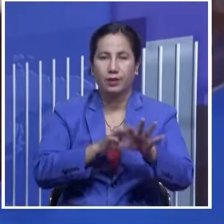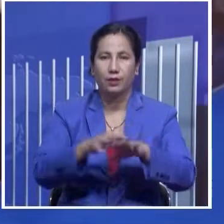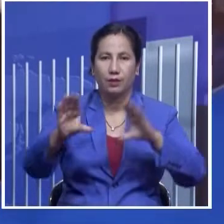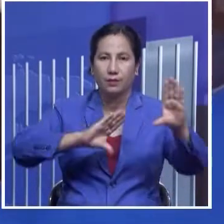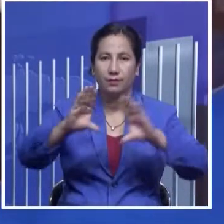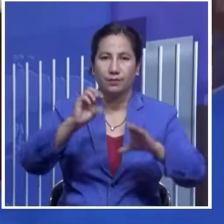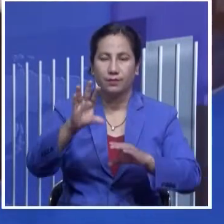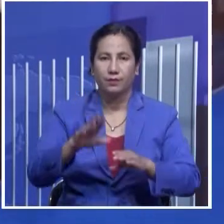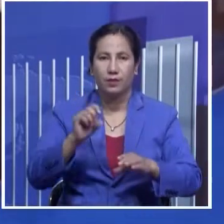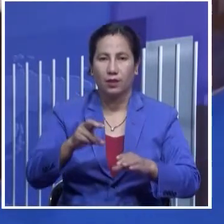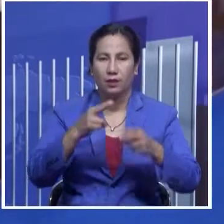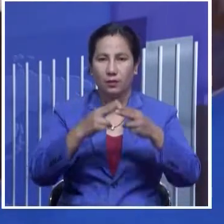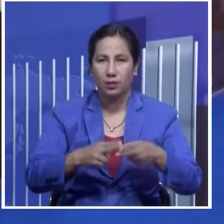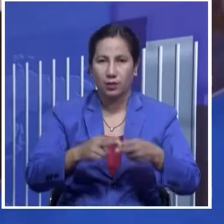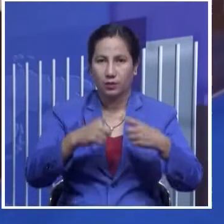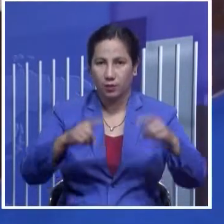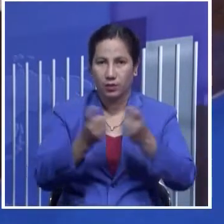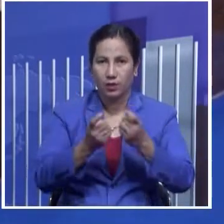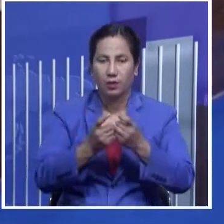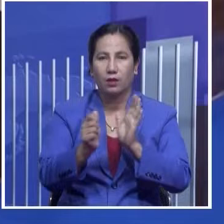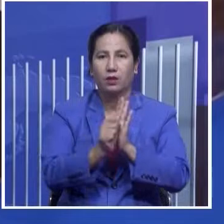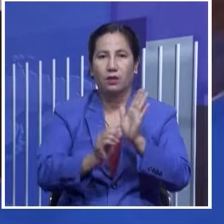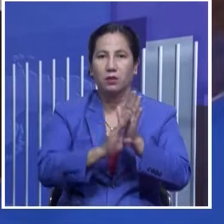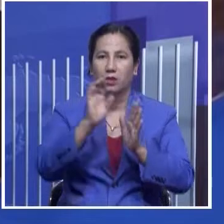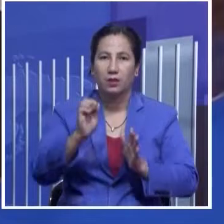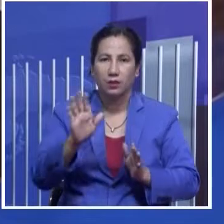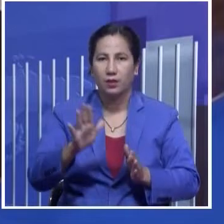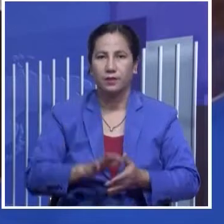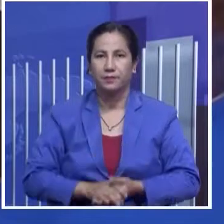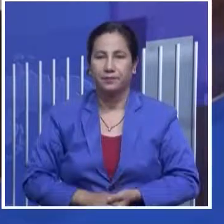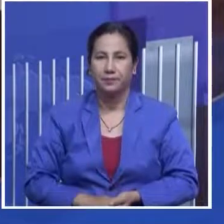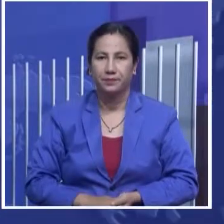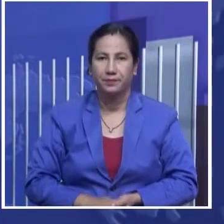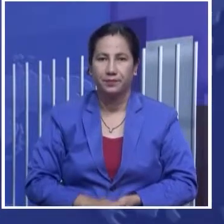निर्देशन दिएको छ तर बजेटमाथिको छलफल भने अघि बढ्न सकेको छैन।